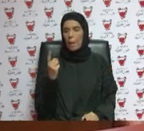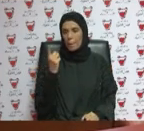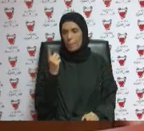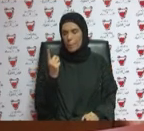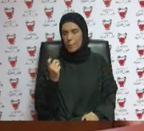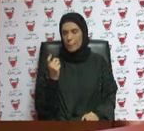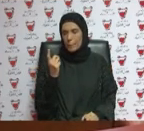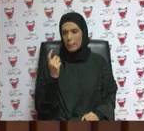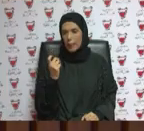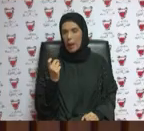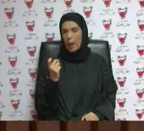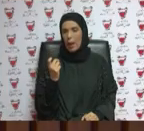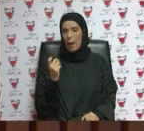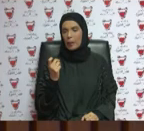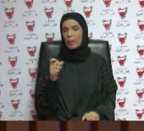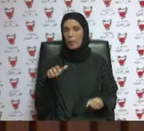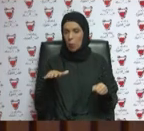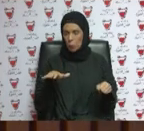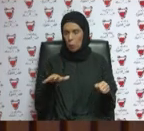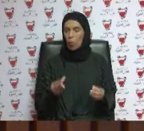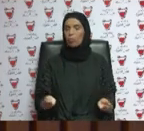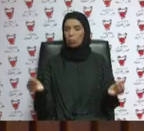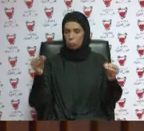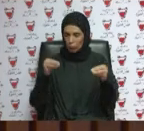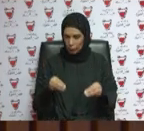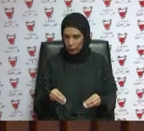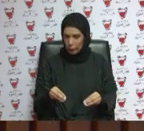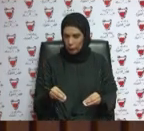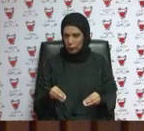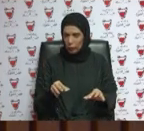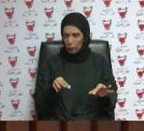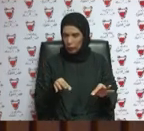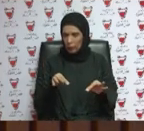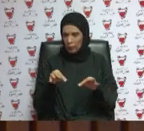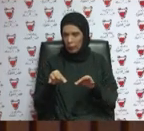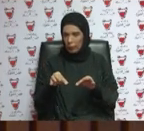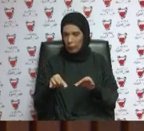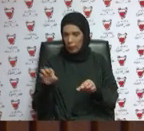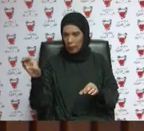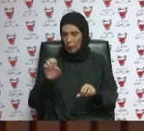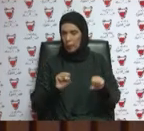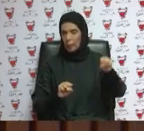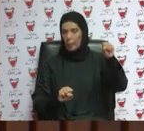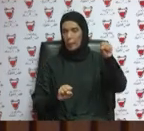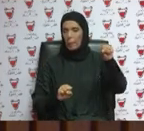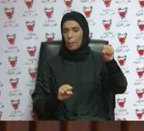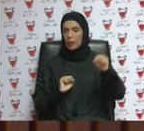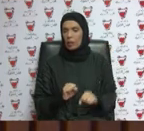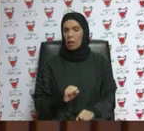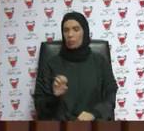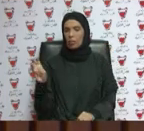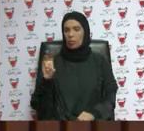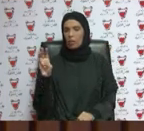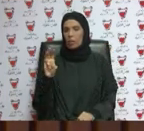ب100 مليون دينار إضافية، وكذلك إعادة هندسة برامج تمكين كلها تصب بإذن الله إلى